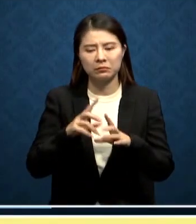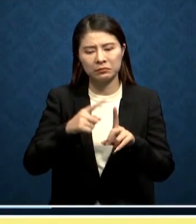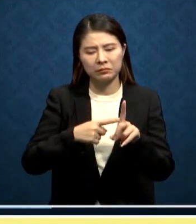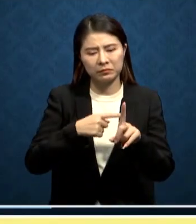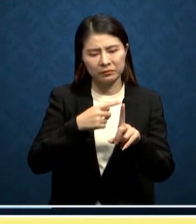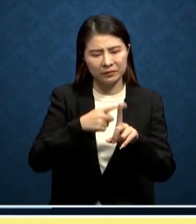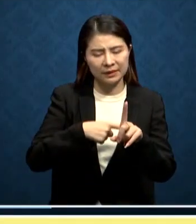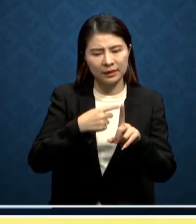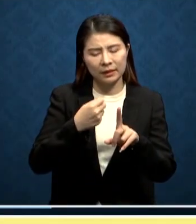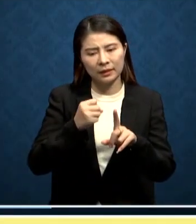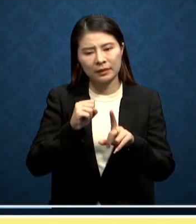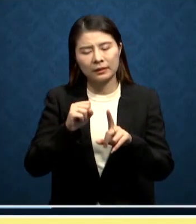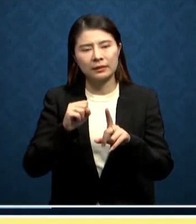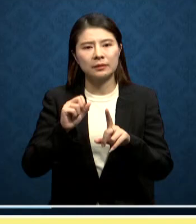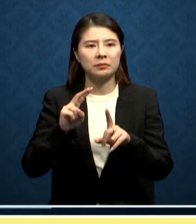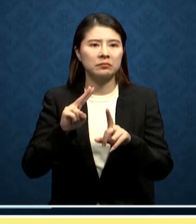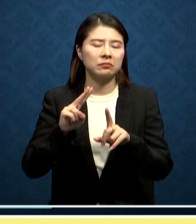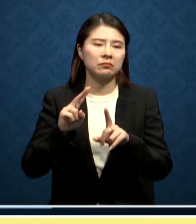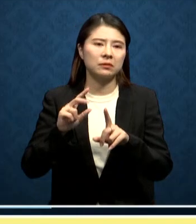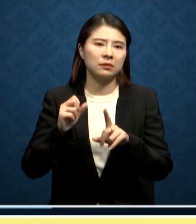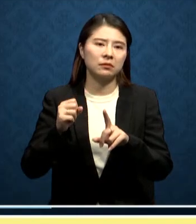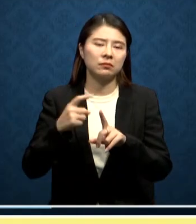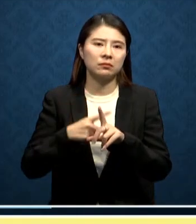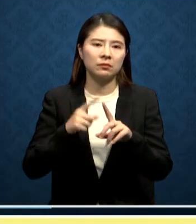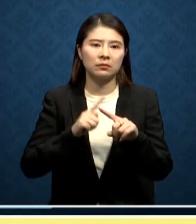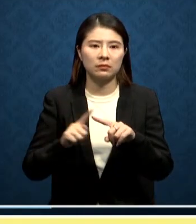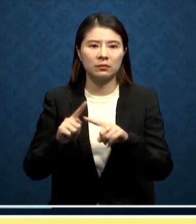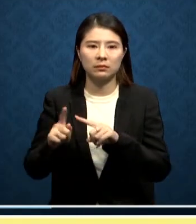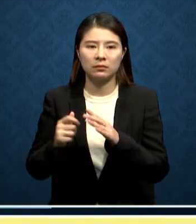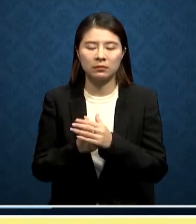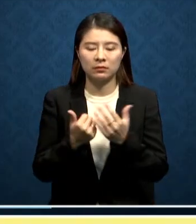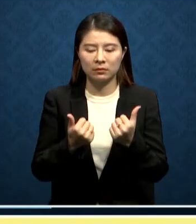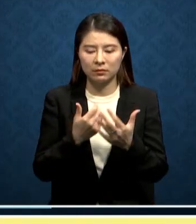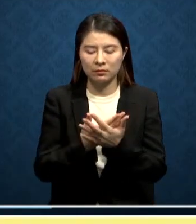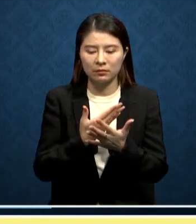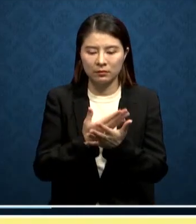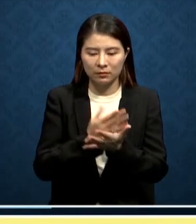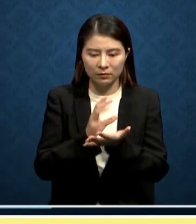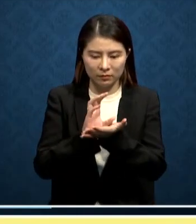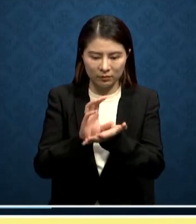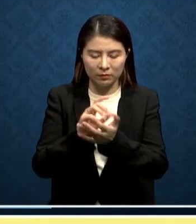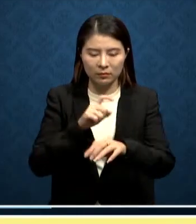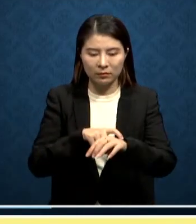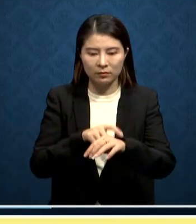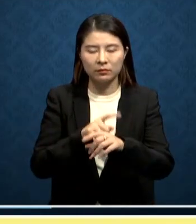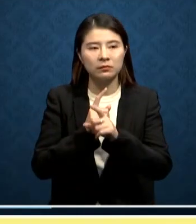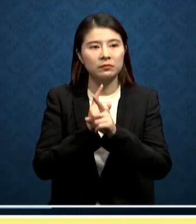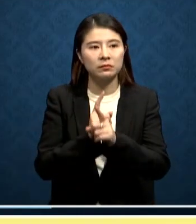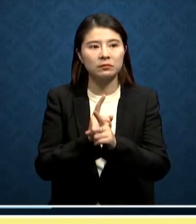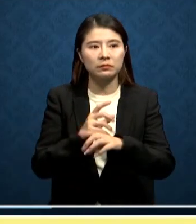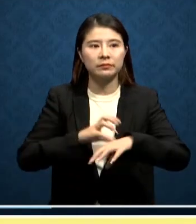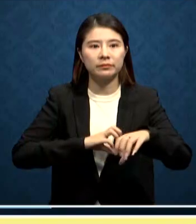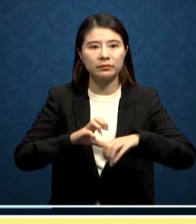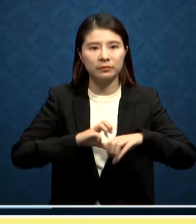บริหารได้สักกี่เปอร์เซ็นต์นี่ขนาดอนุมัติงบมาตามเอ่อระยะเวลานะท่านมีเวลาบริหารงบ